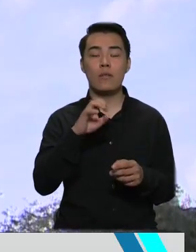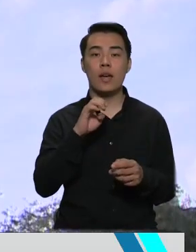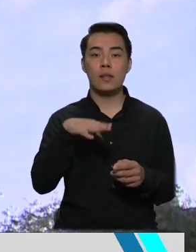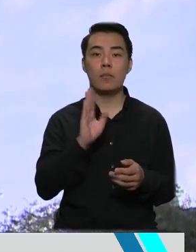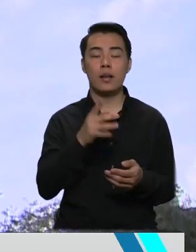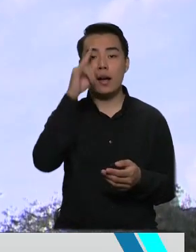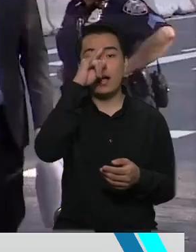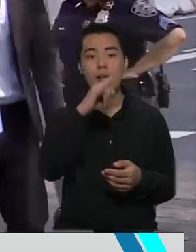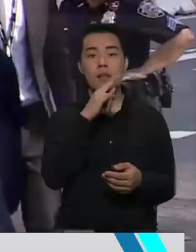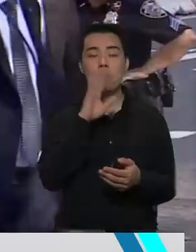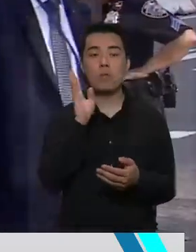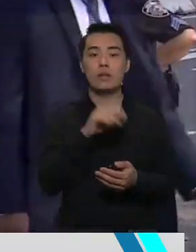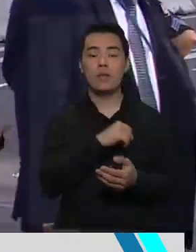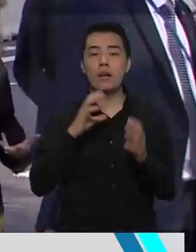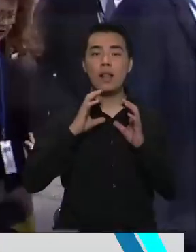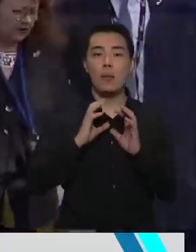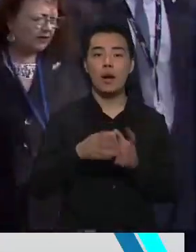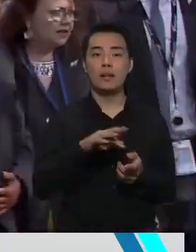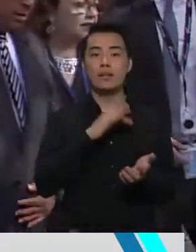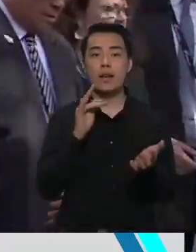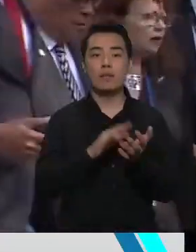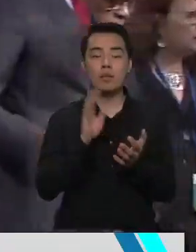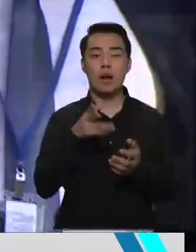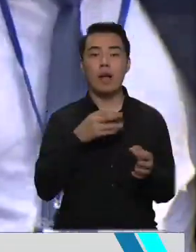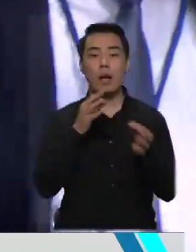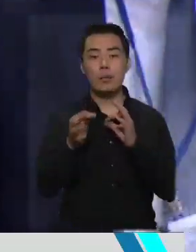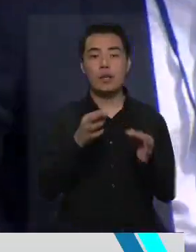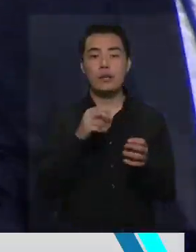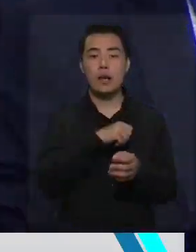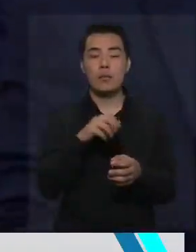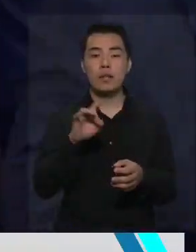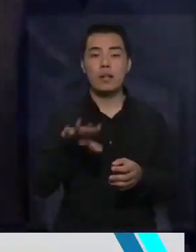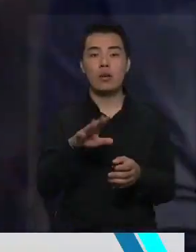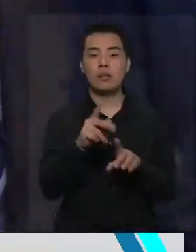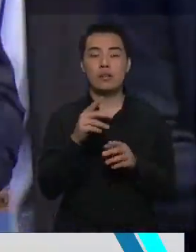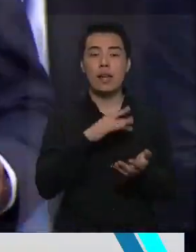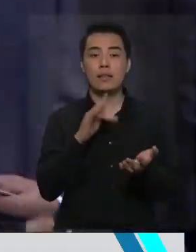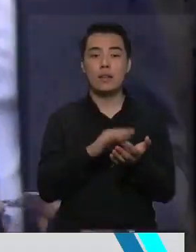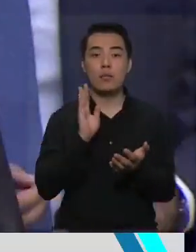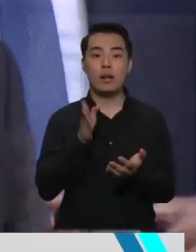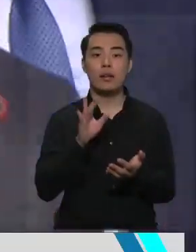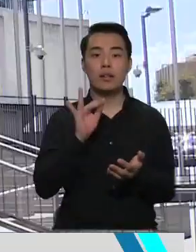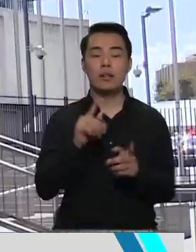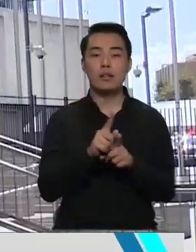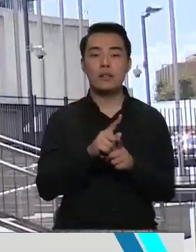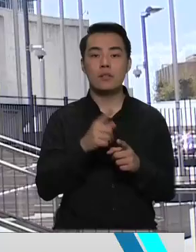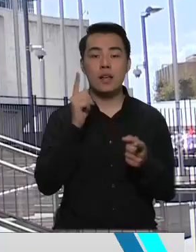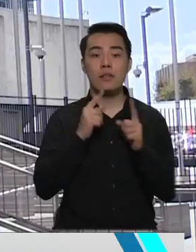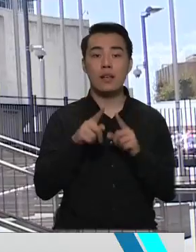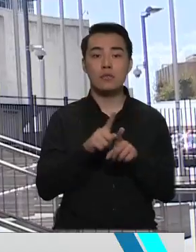Казахстан также становится глобальным центром для диалога религиозных центров и цивилизации